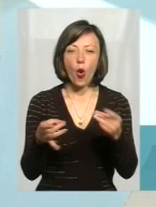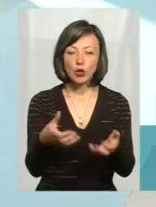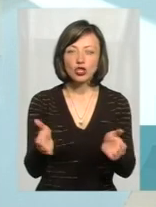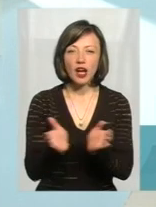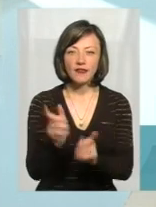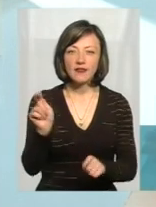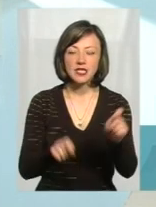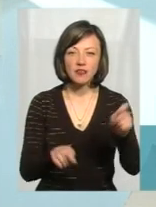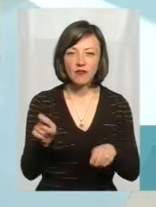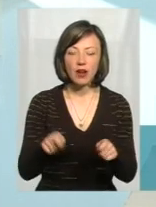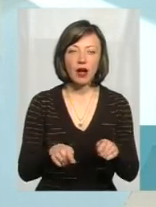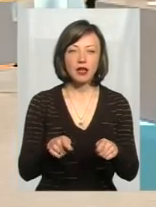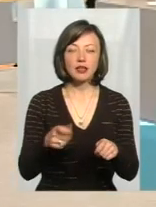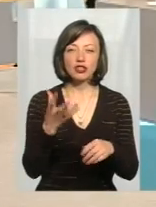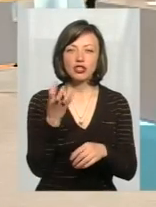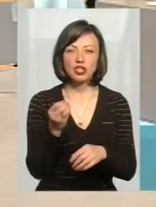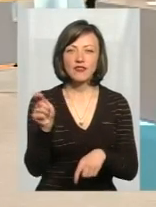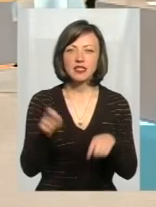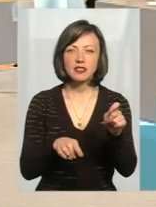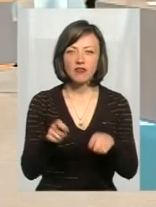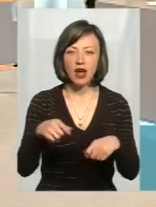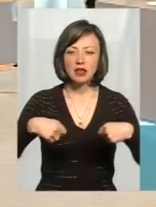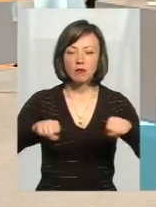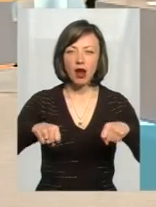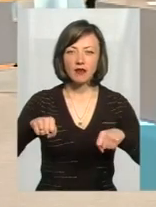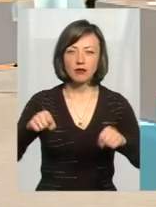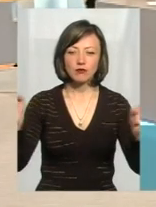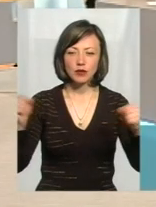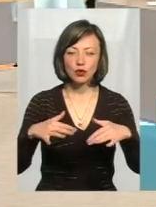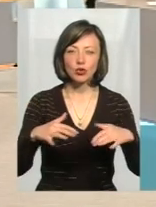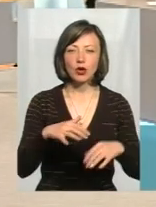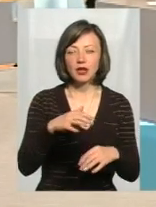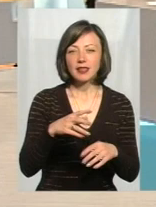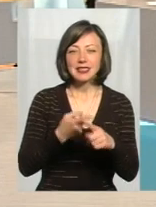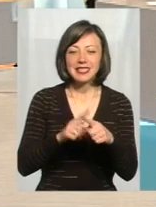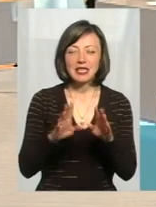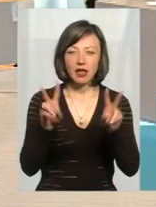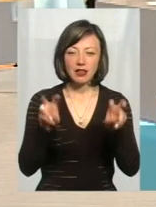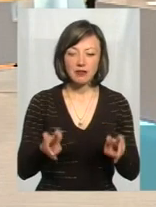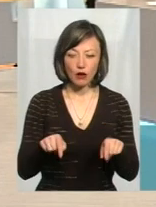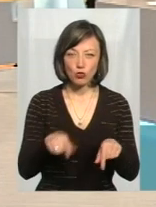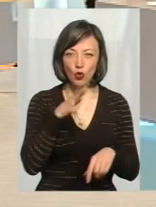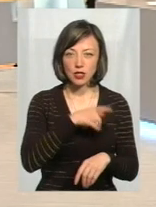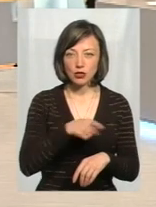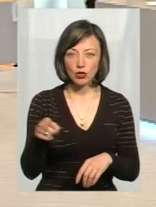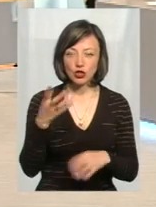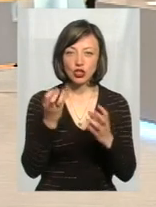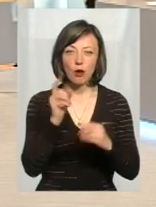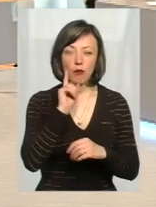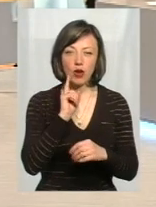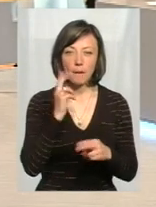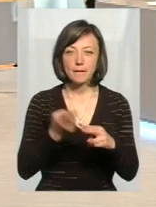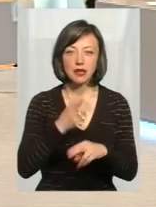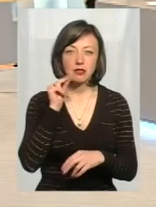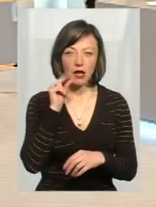друзів, фестиваль з байкерським зльотом «Український меджибіж». Це я тільки називаю тільки події цього сезону, навіть поки ще без